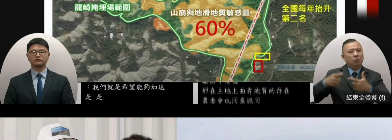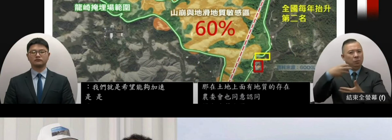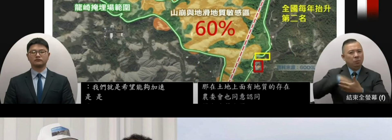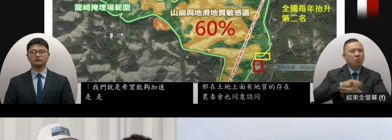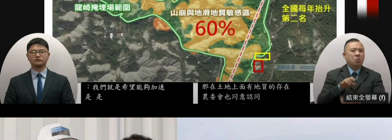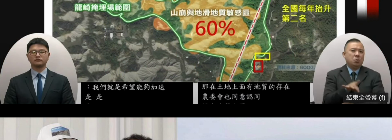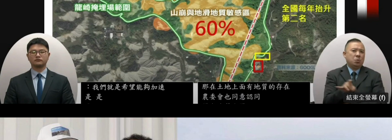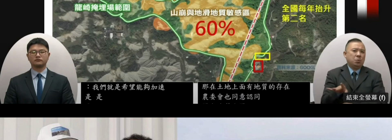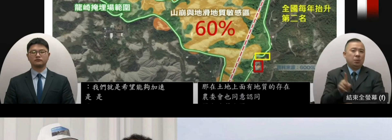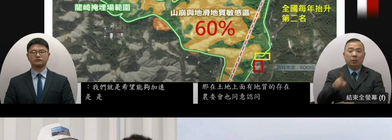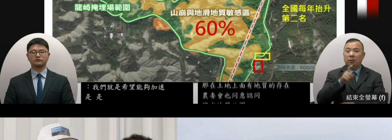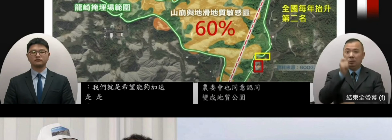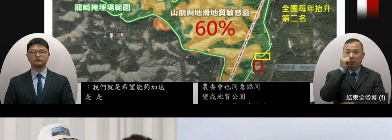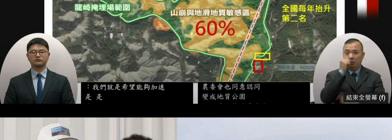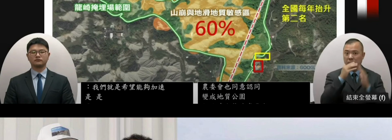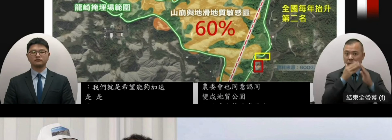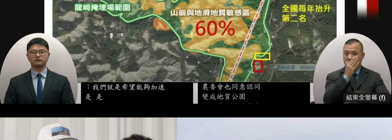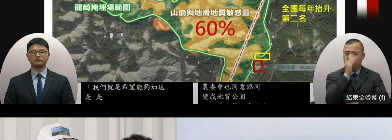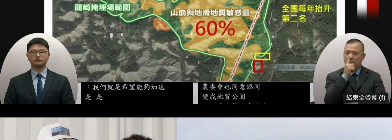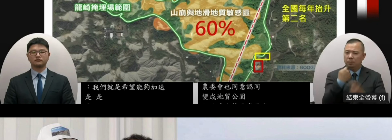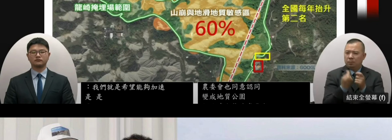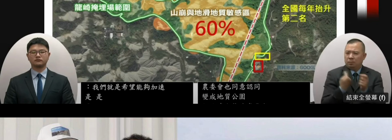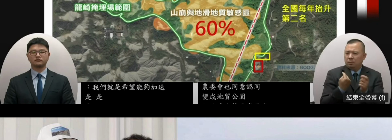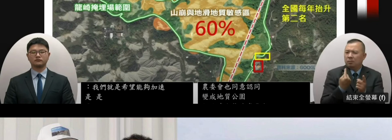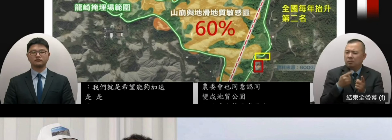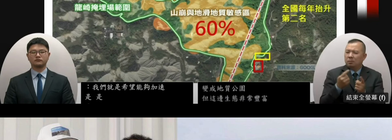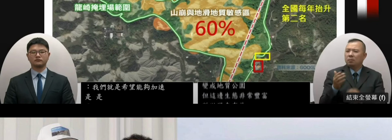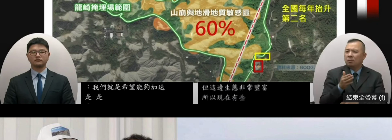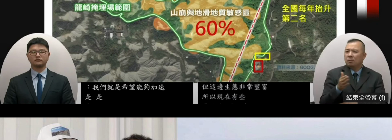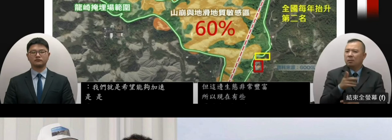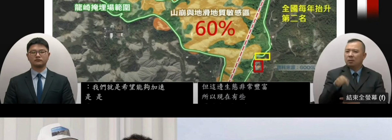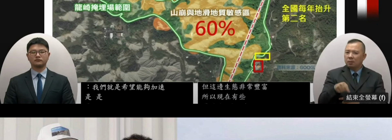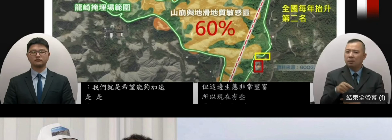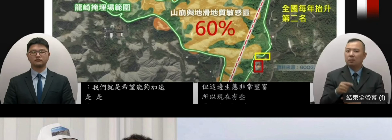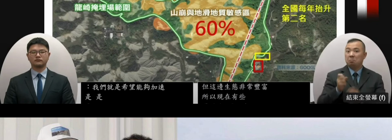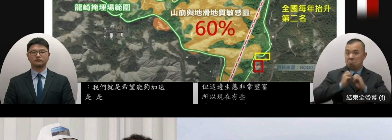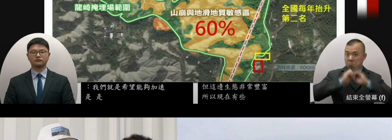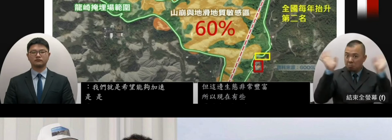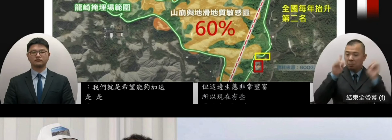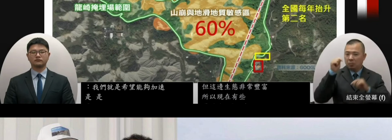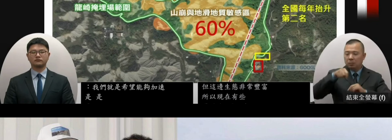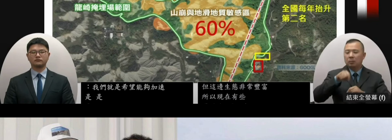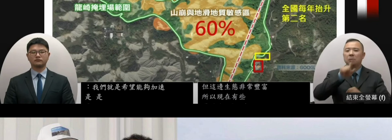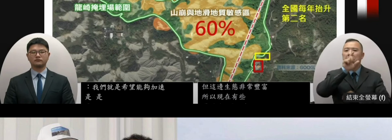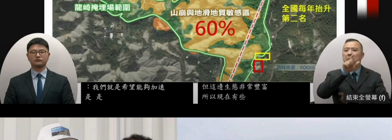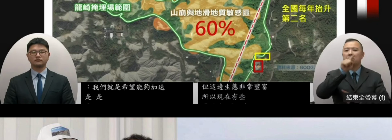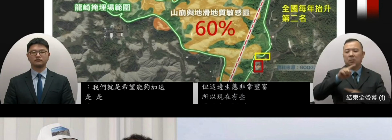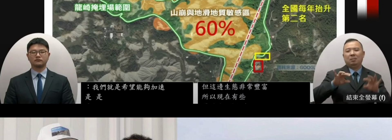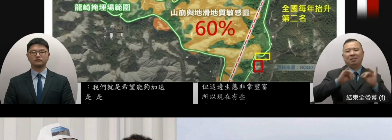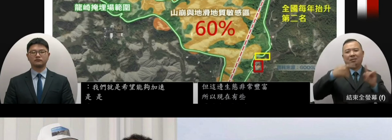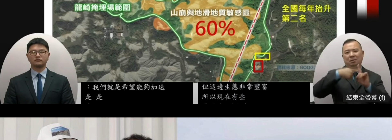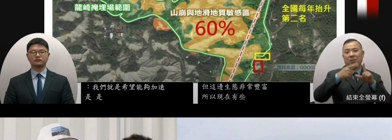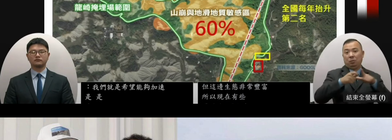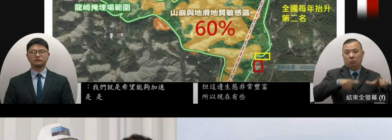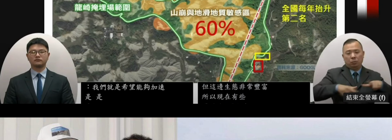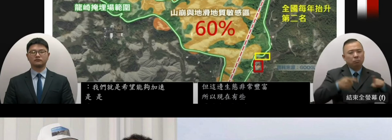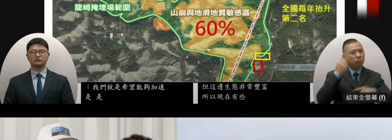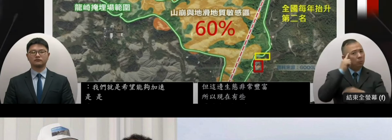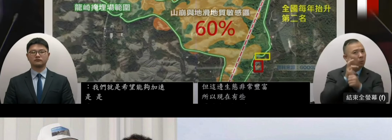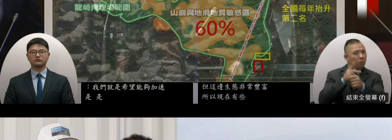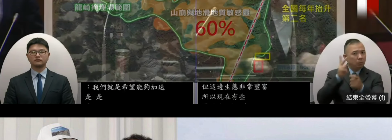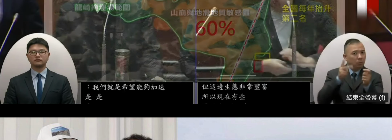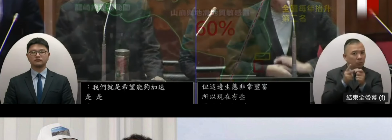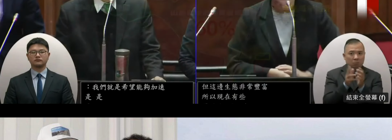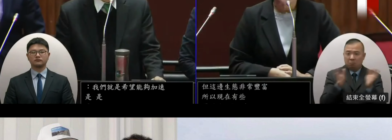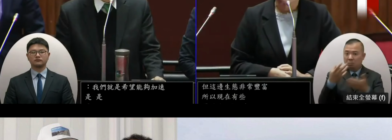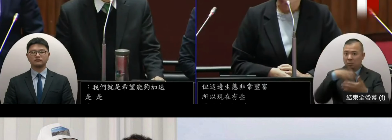府在一年多前就是已经公告地质公园，所以在两年内我们是不是可以用行政